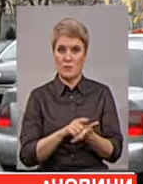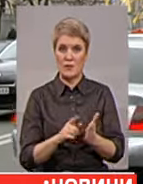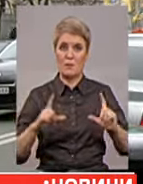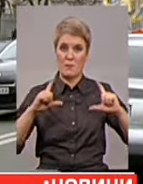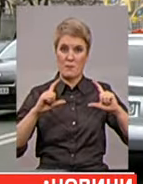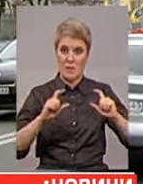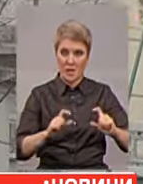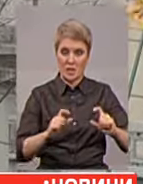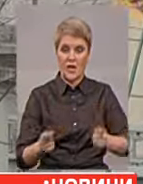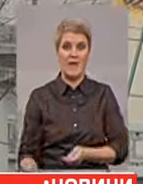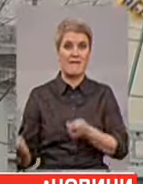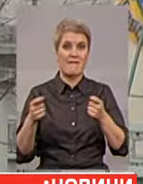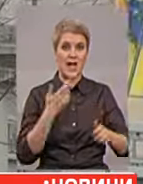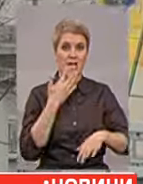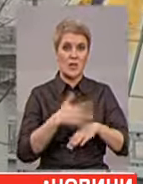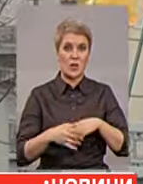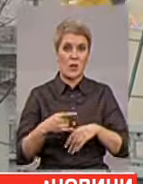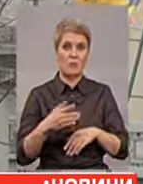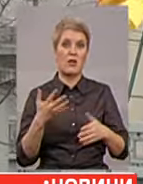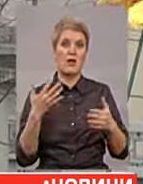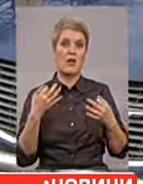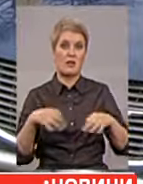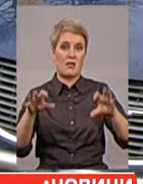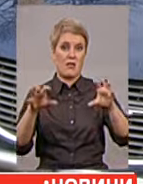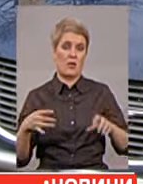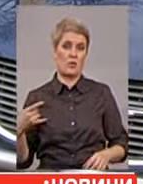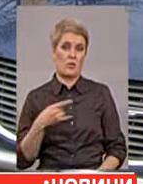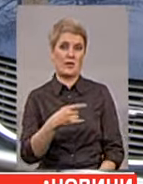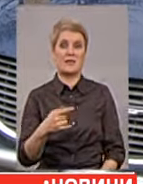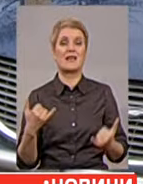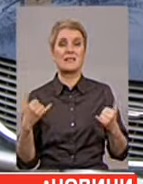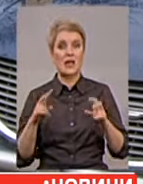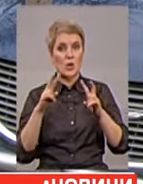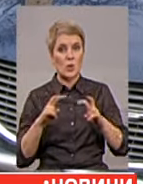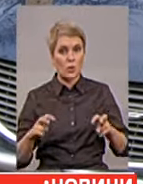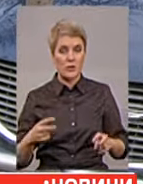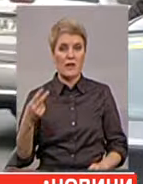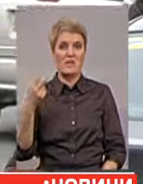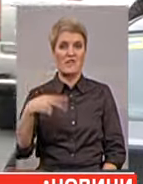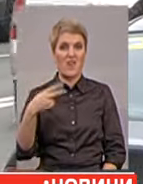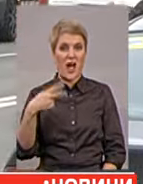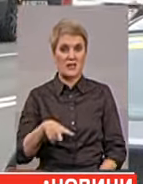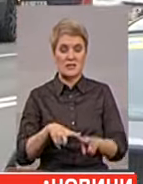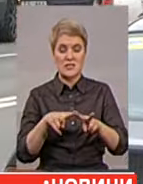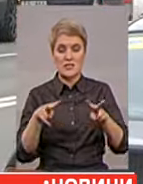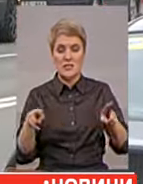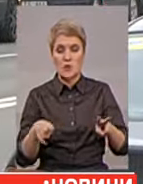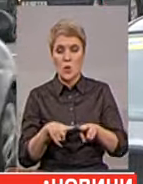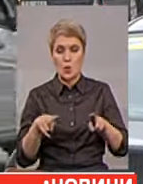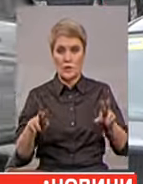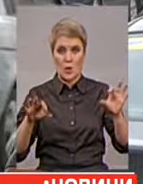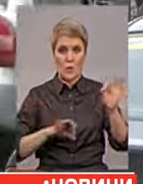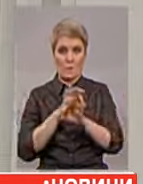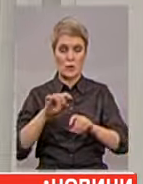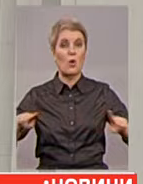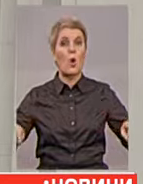на ввезених з-за кордону автівках можна буде їздити легально. Зараз на розгляді в Раді понад 20 схожих законопроєктів, проте організатори акції